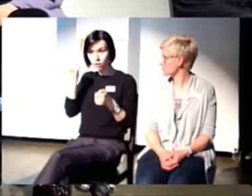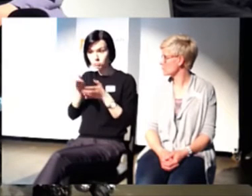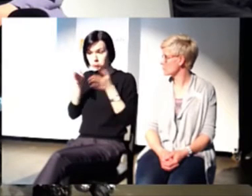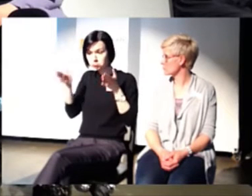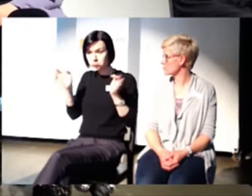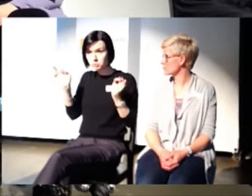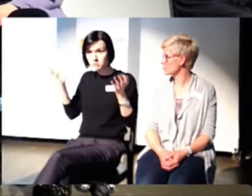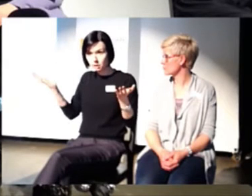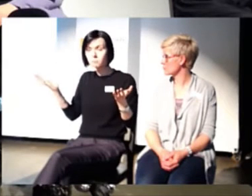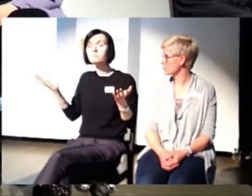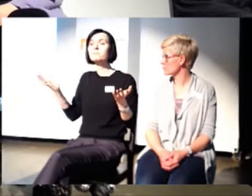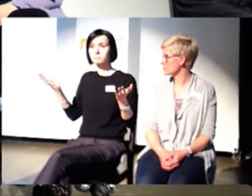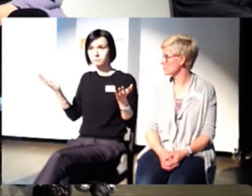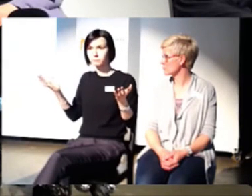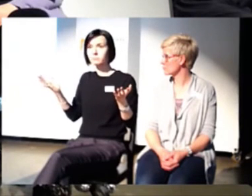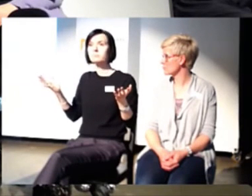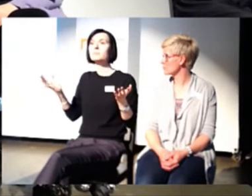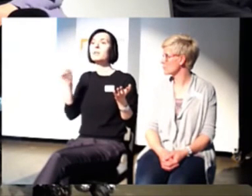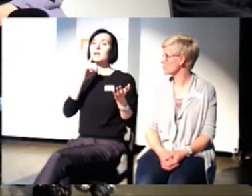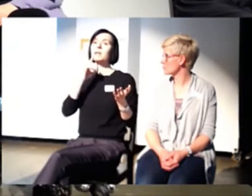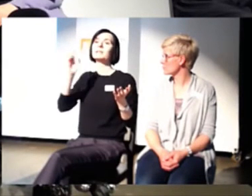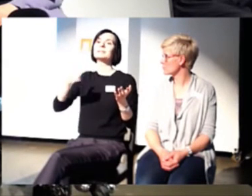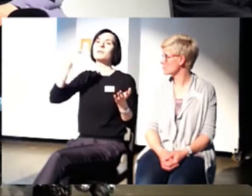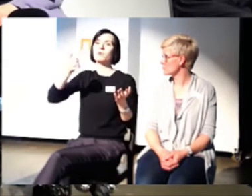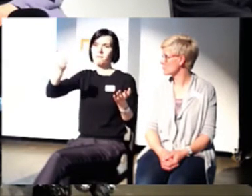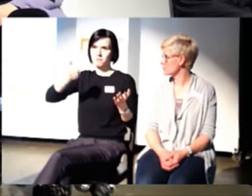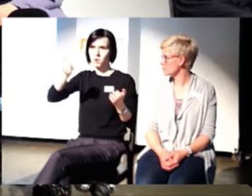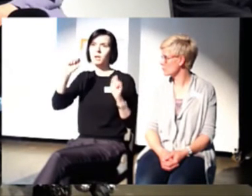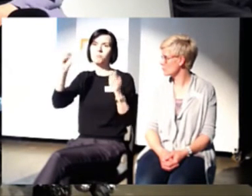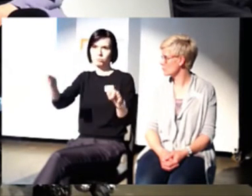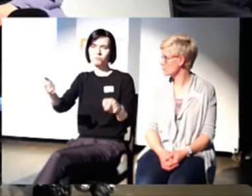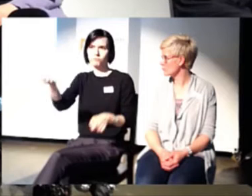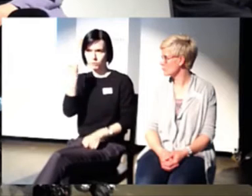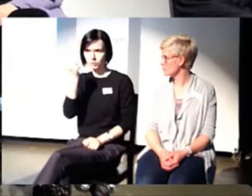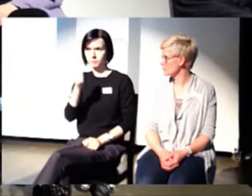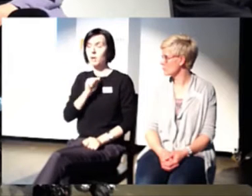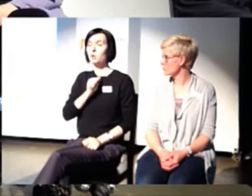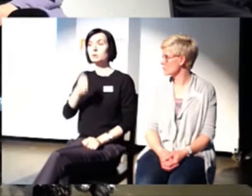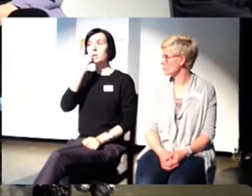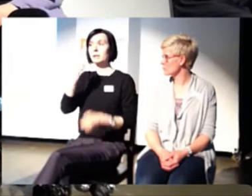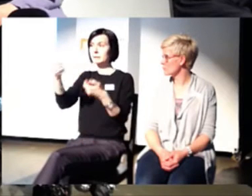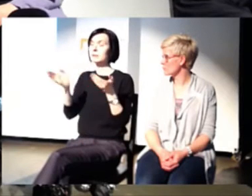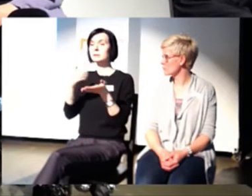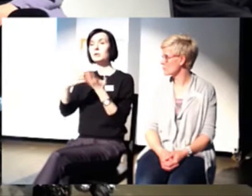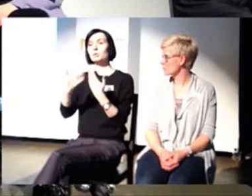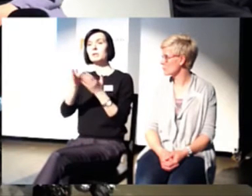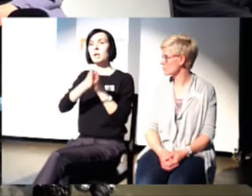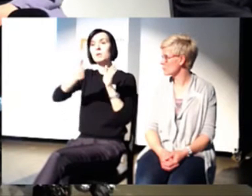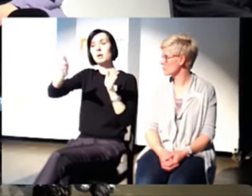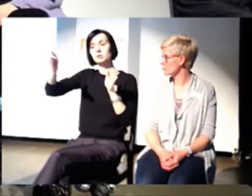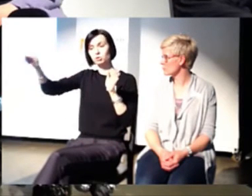Residenssipaikka haetaan hakua seuraavalle vuodelle. Eli yksilöresidenssin työskentelyjaksot